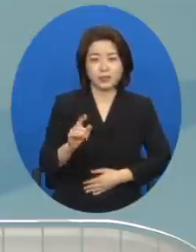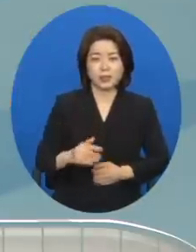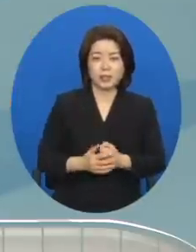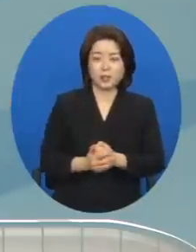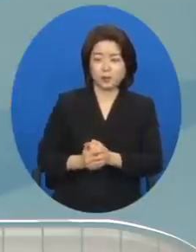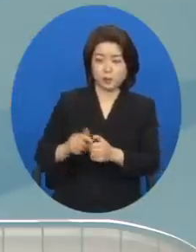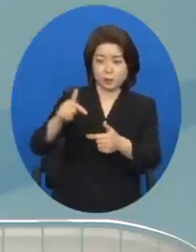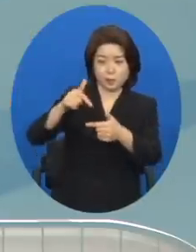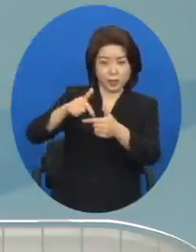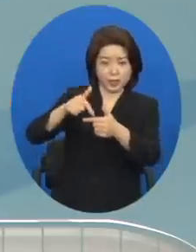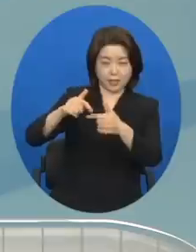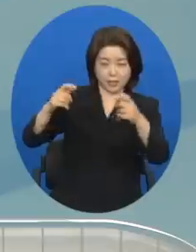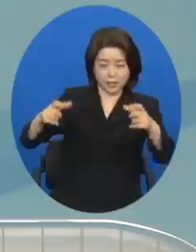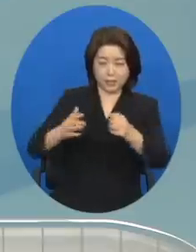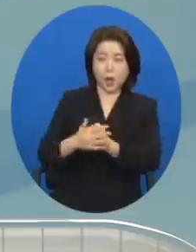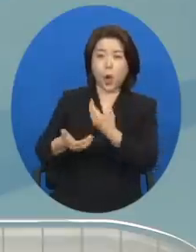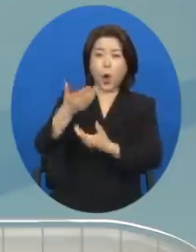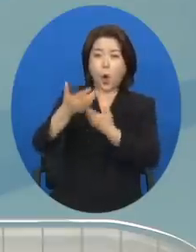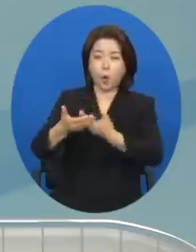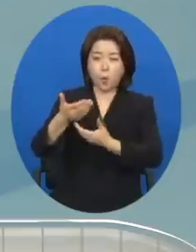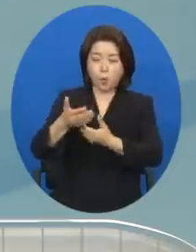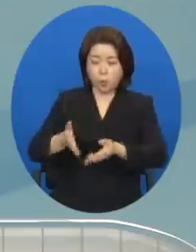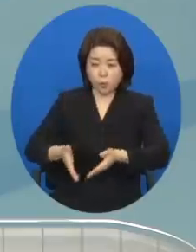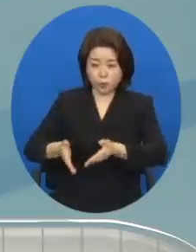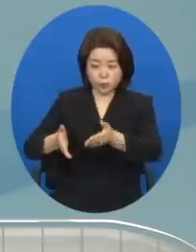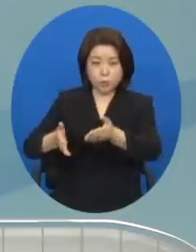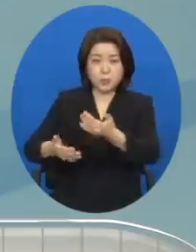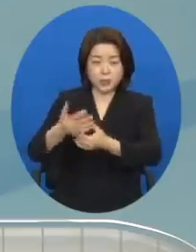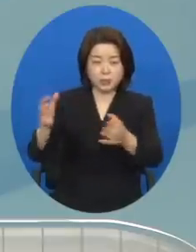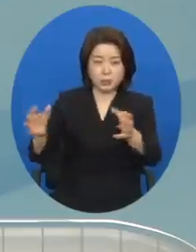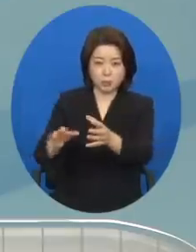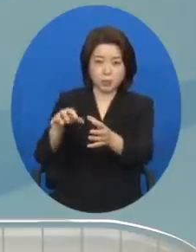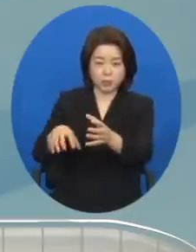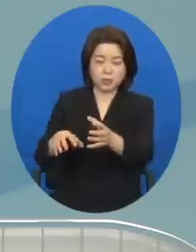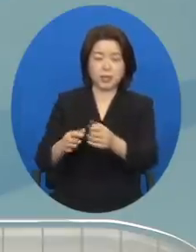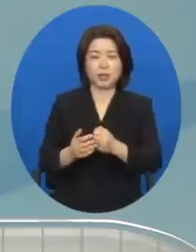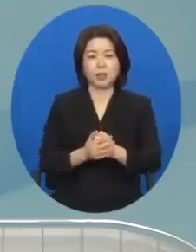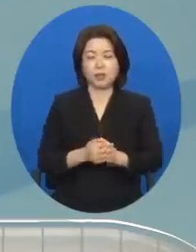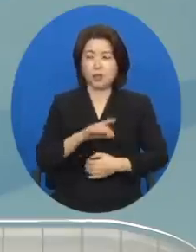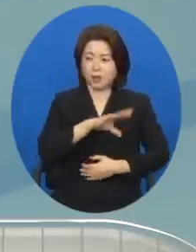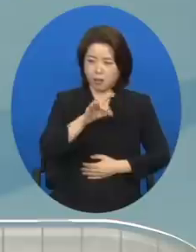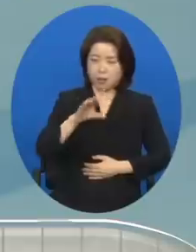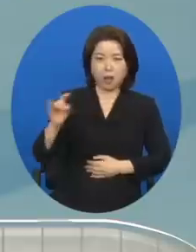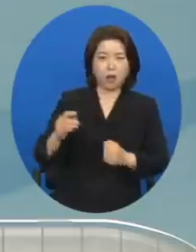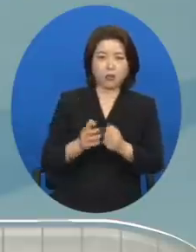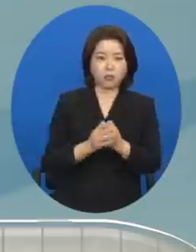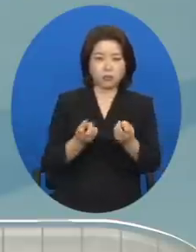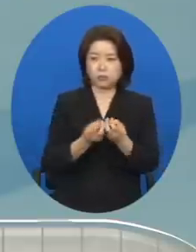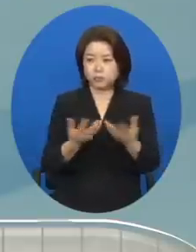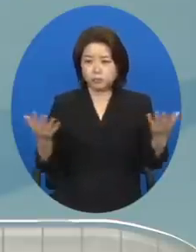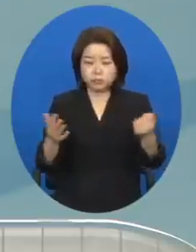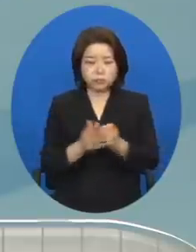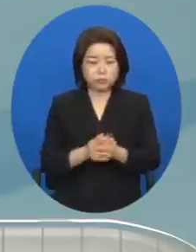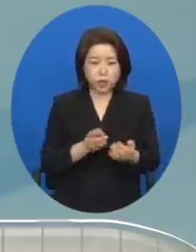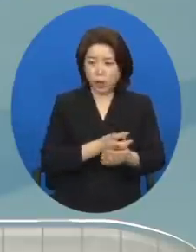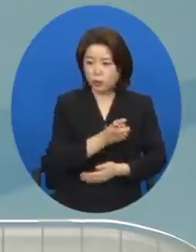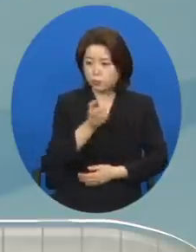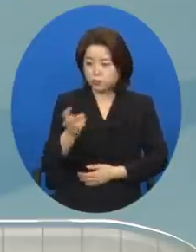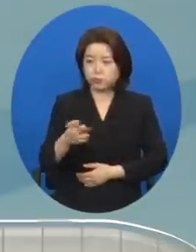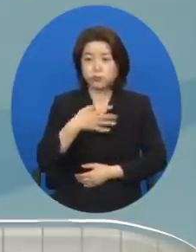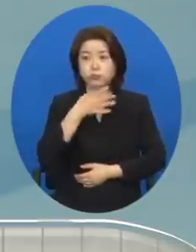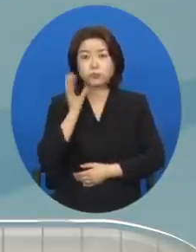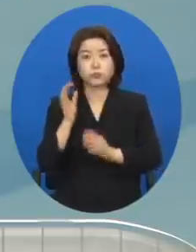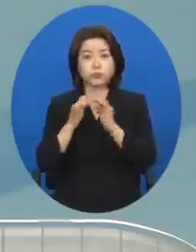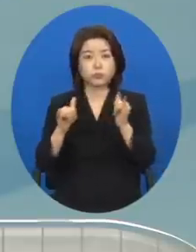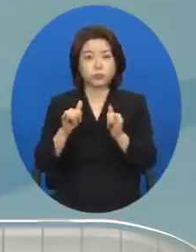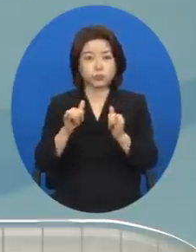강남 고속버스 터미널에 이따금 그냥 대책 없이 버스 타고 오신 노인분들이